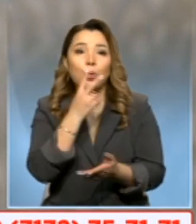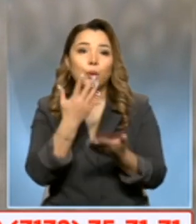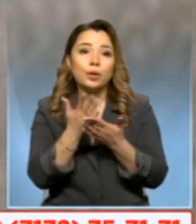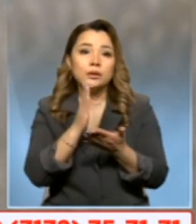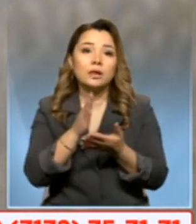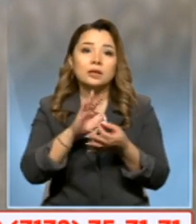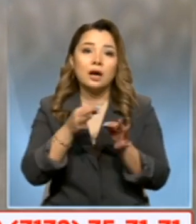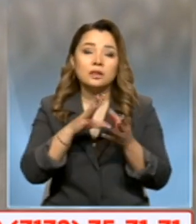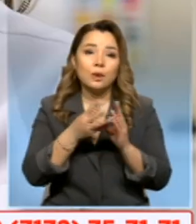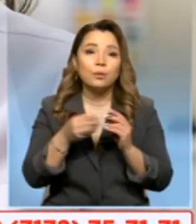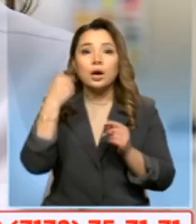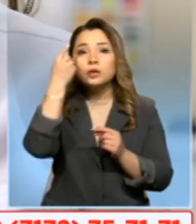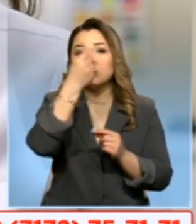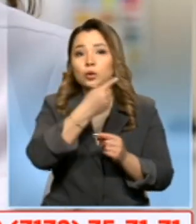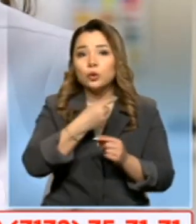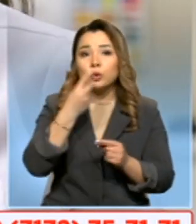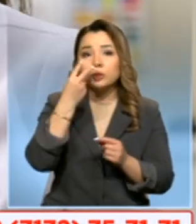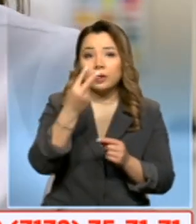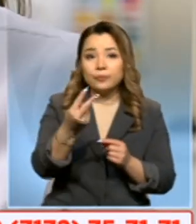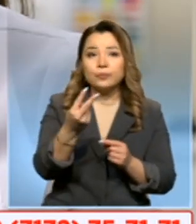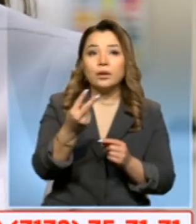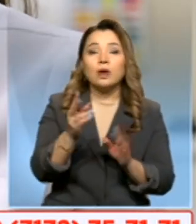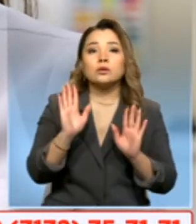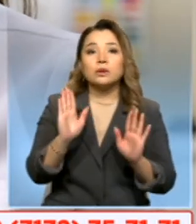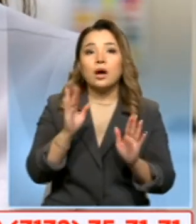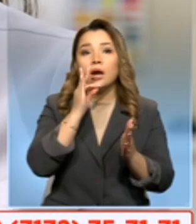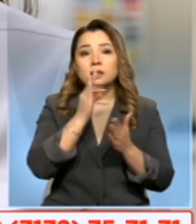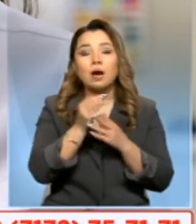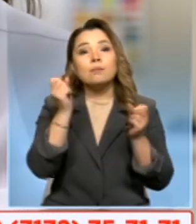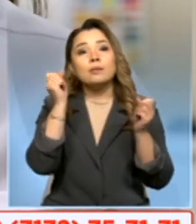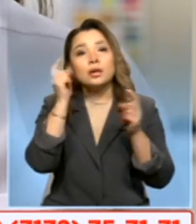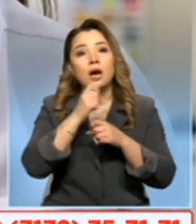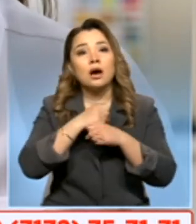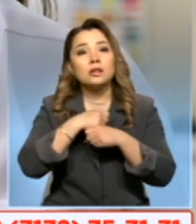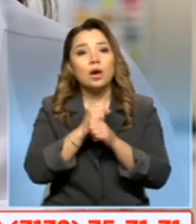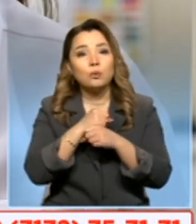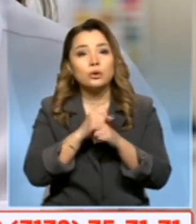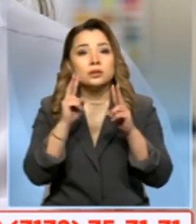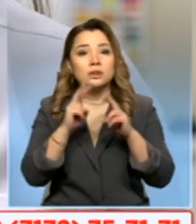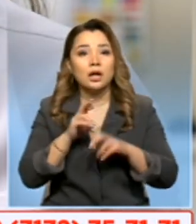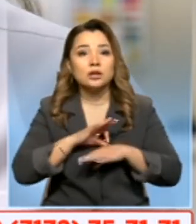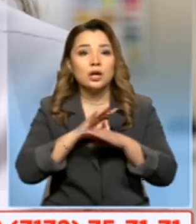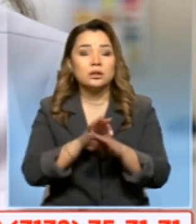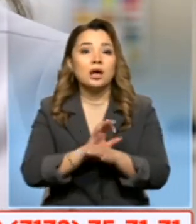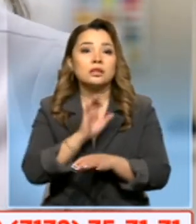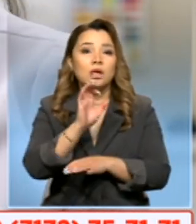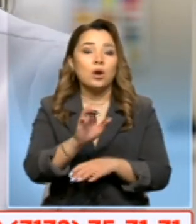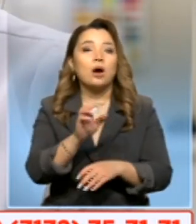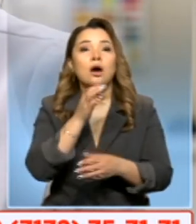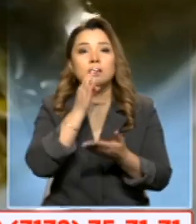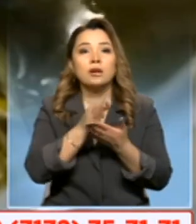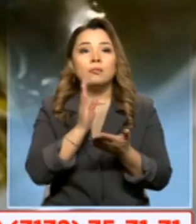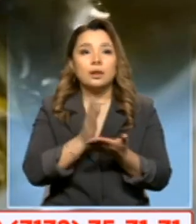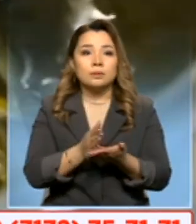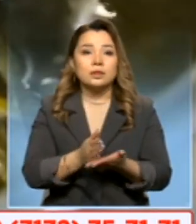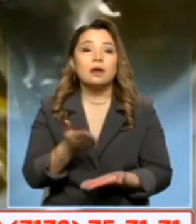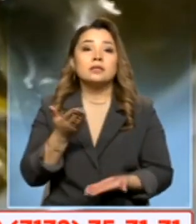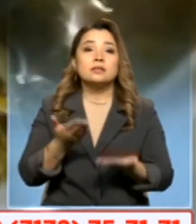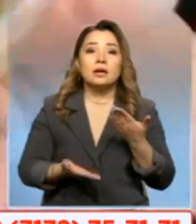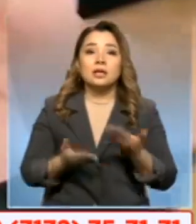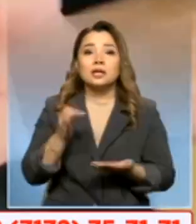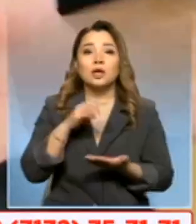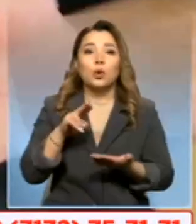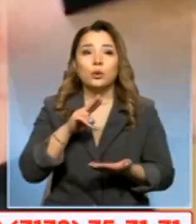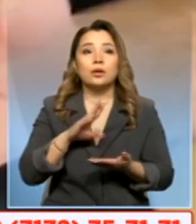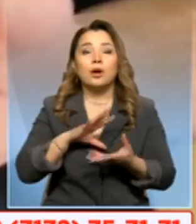көрінісін адамның жаңа түрәлпетінен ғана белгілі лабораторлық тексерістерге жіберіп қана анықтай аламыз. Егер ағзаға